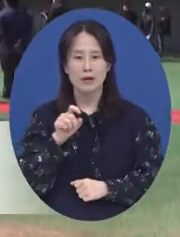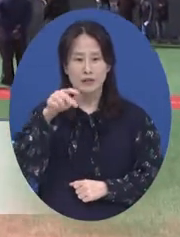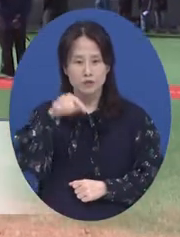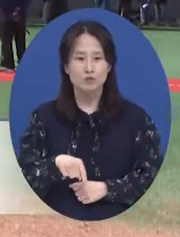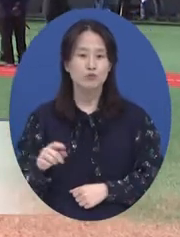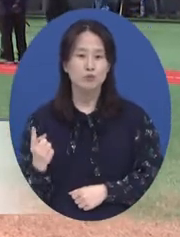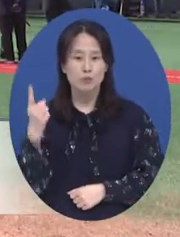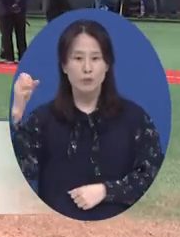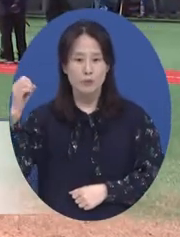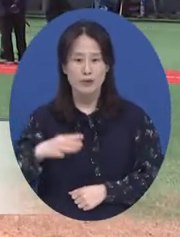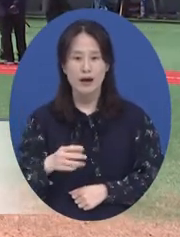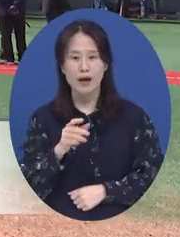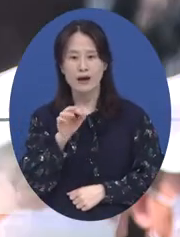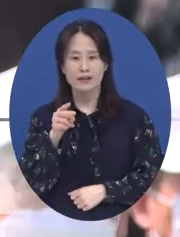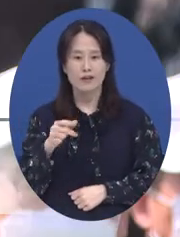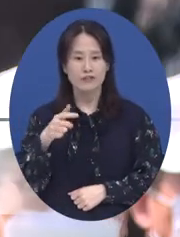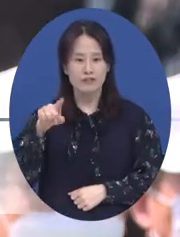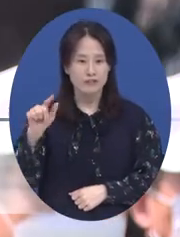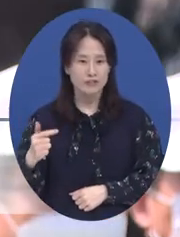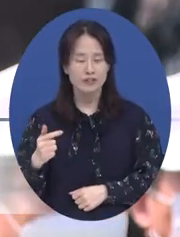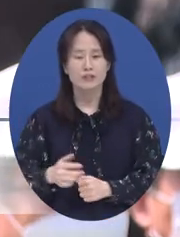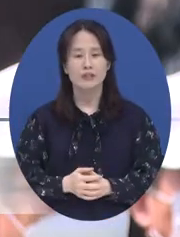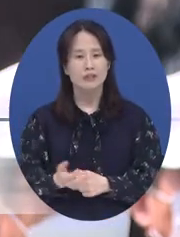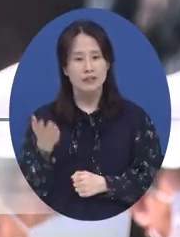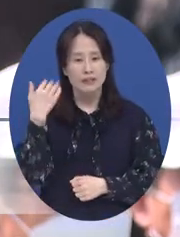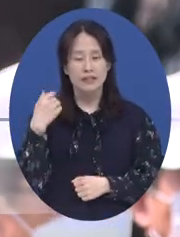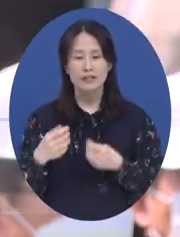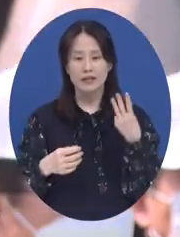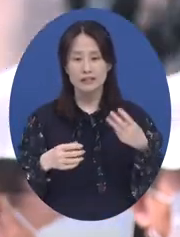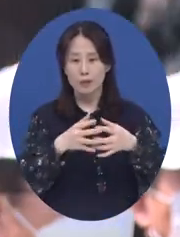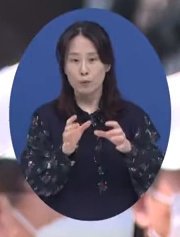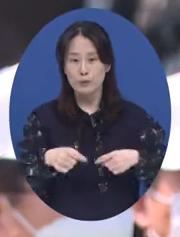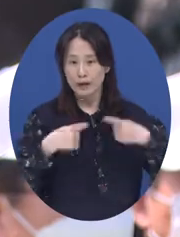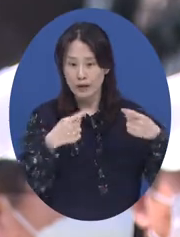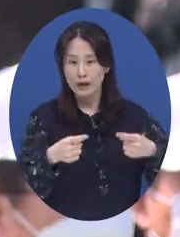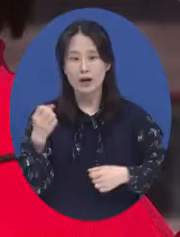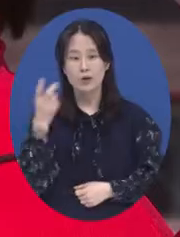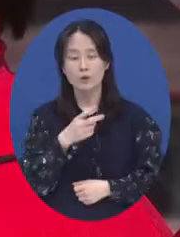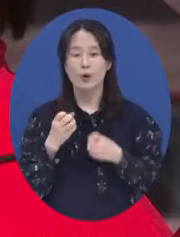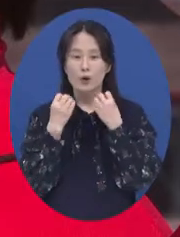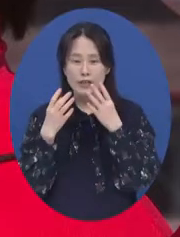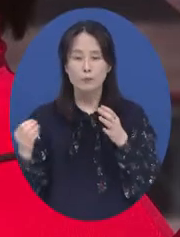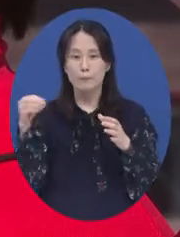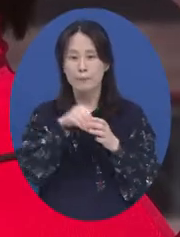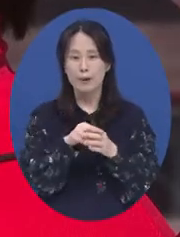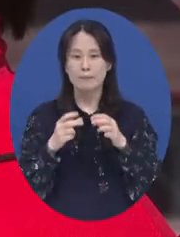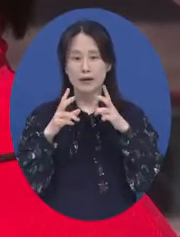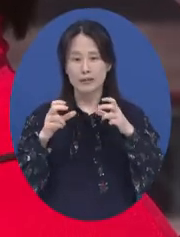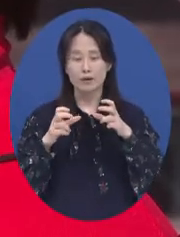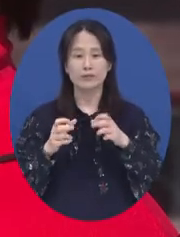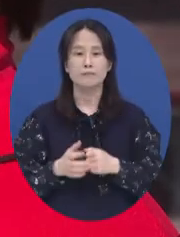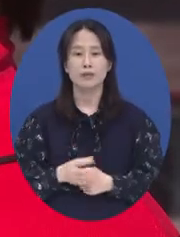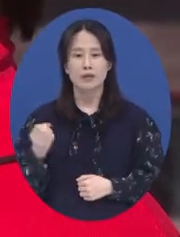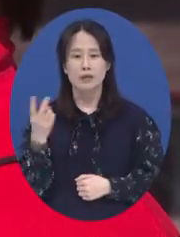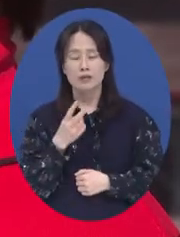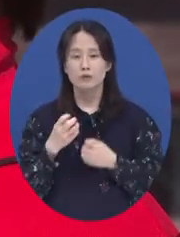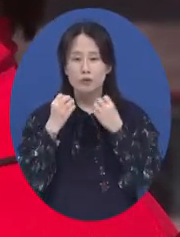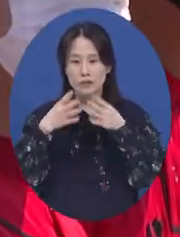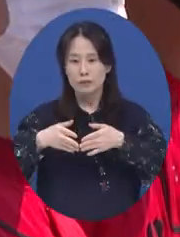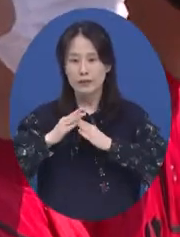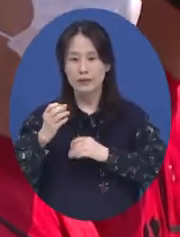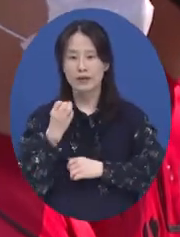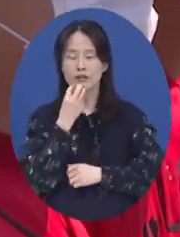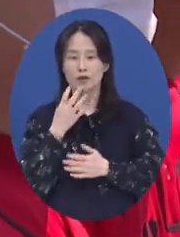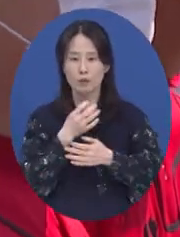파주 챌린저스와 고양 위너스, 연천 미라클 등 기존 참가팀 세 곳과 새로 합류한 성남 맥파이스,